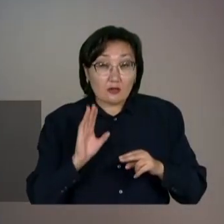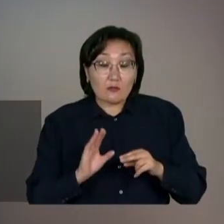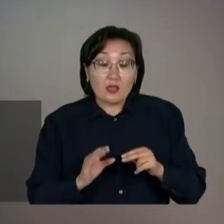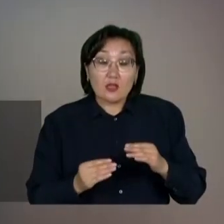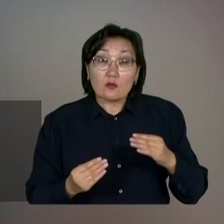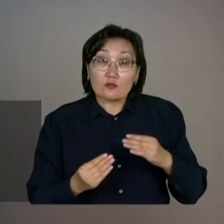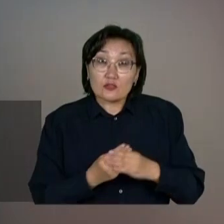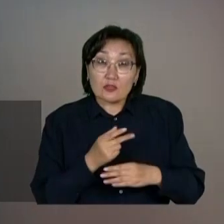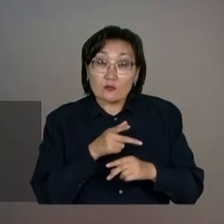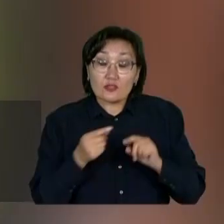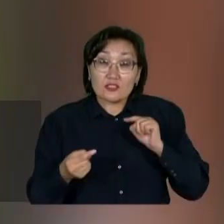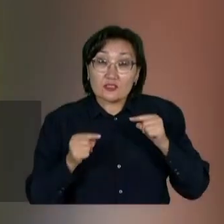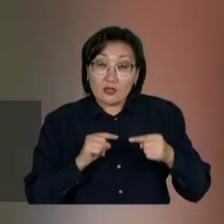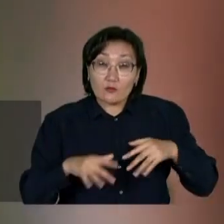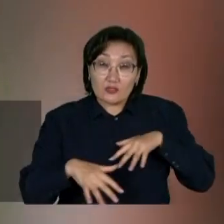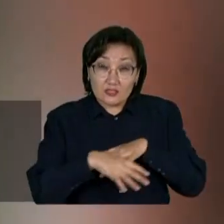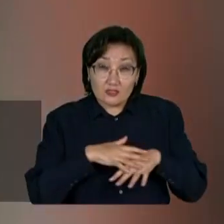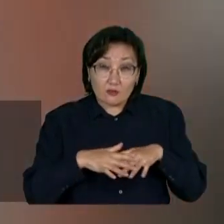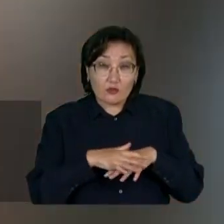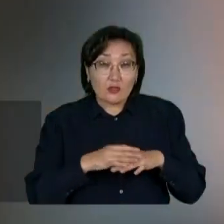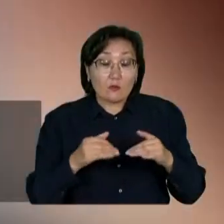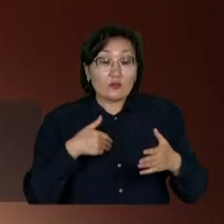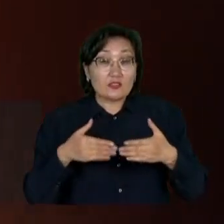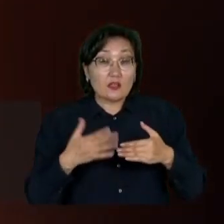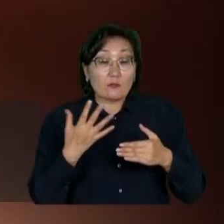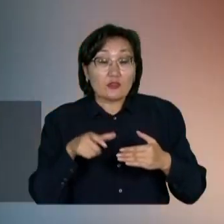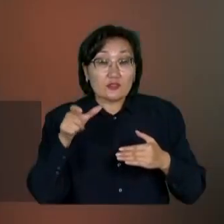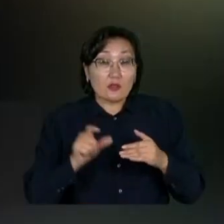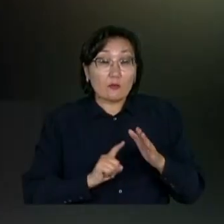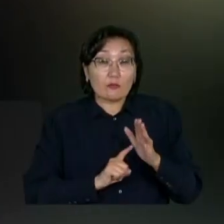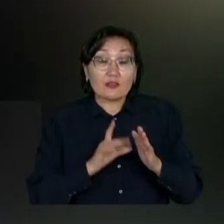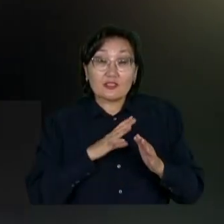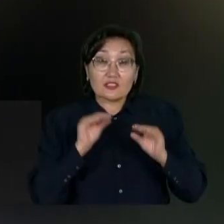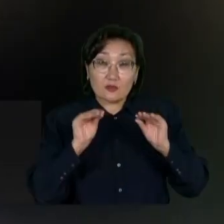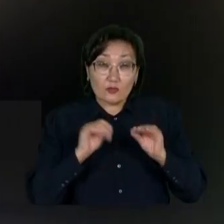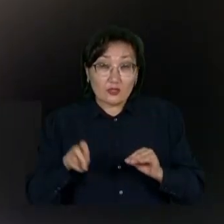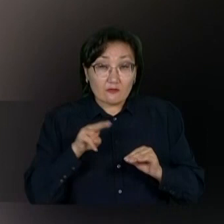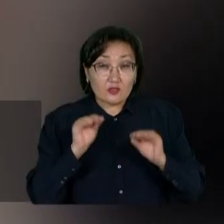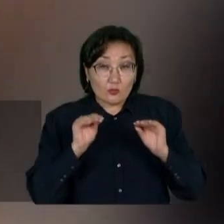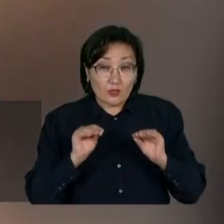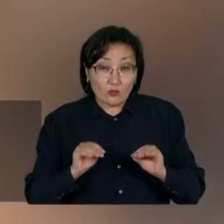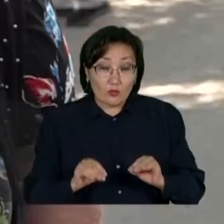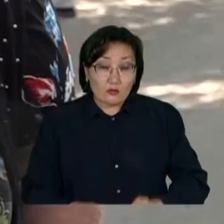жителей, которых вскоре разогнали стражи порядка. А в отношении 5 граждан был составлен административный протокол.